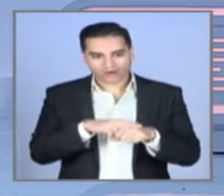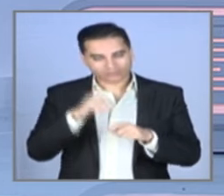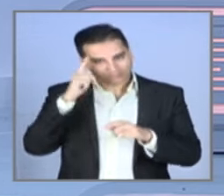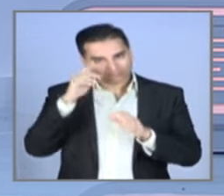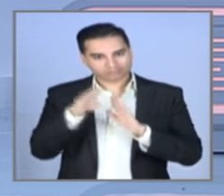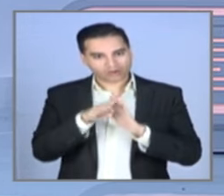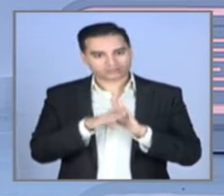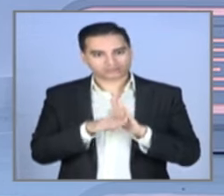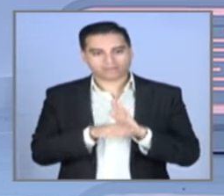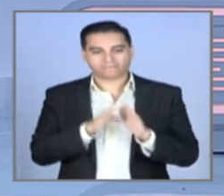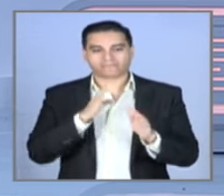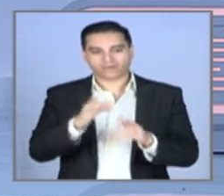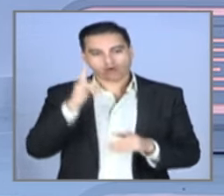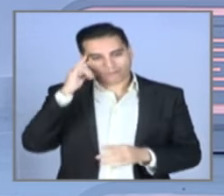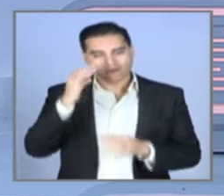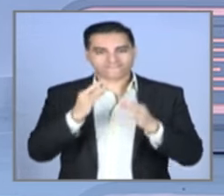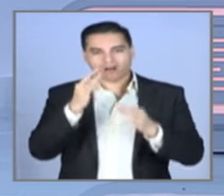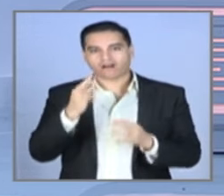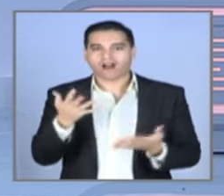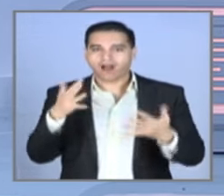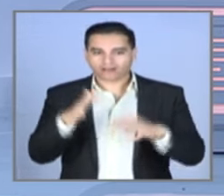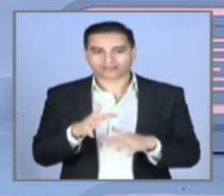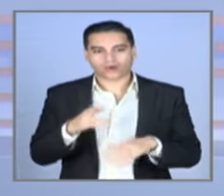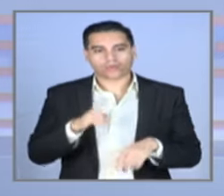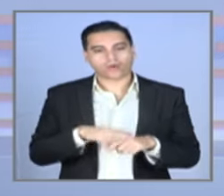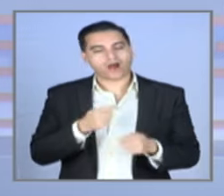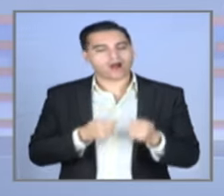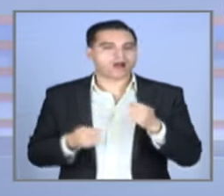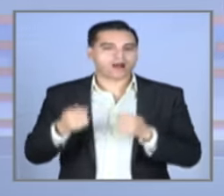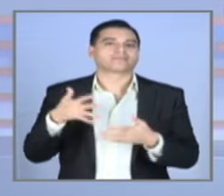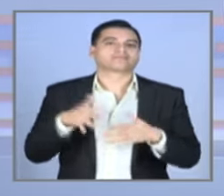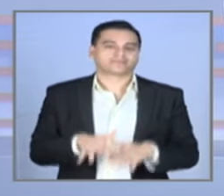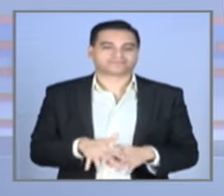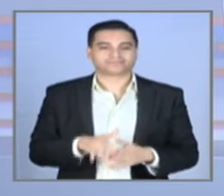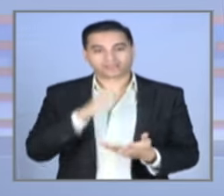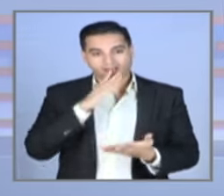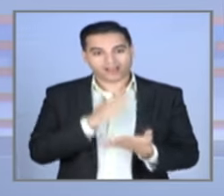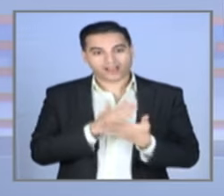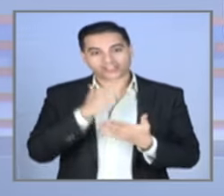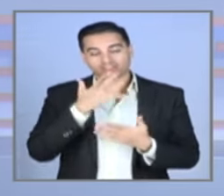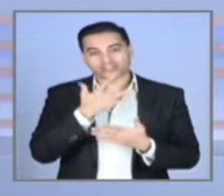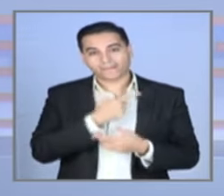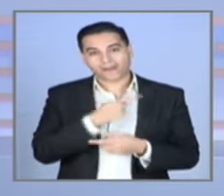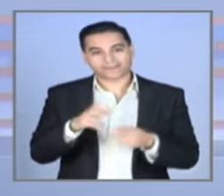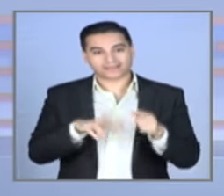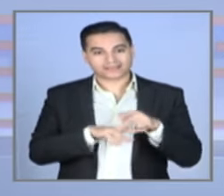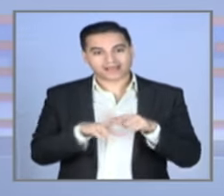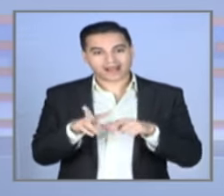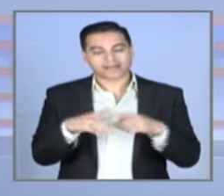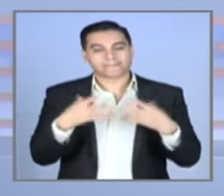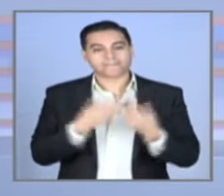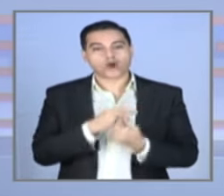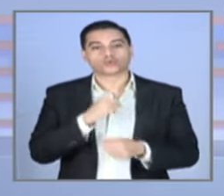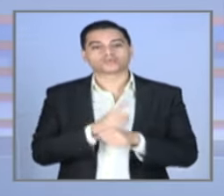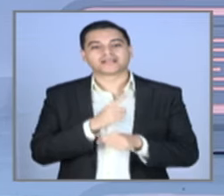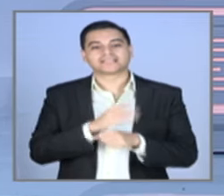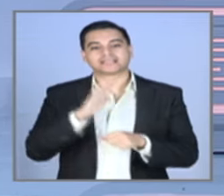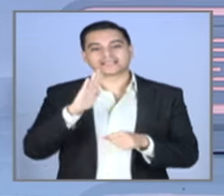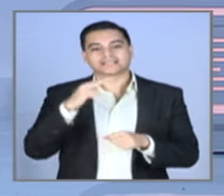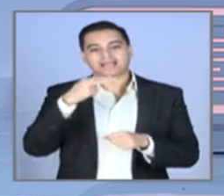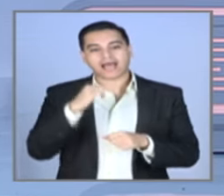أكتر. كويس. وبيفكر أكتر وأكتر. طبعا الشباب التلاتة مع الأستاذ سعيد في